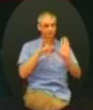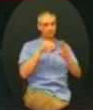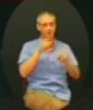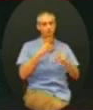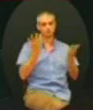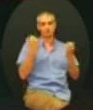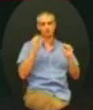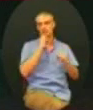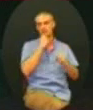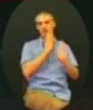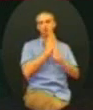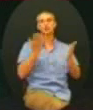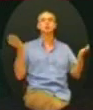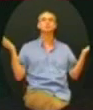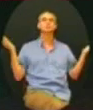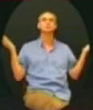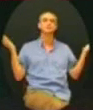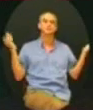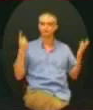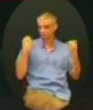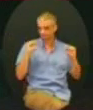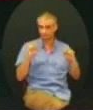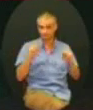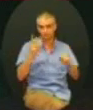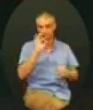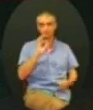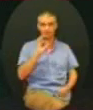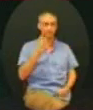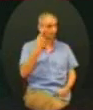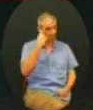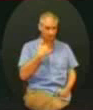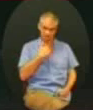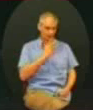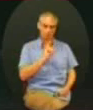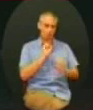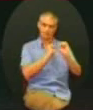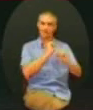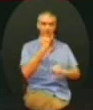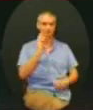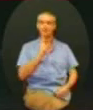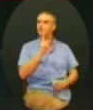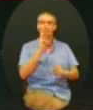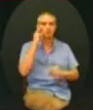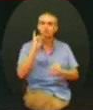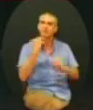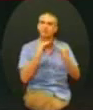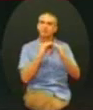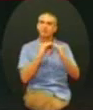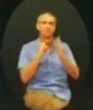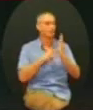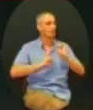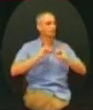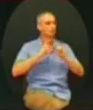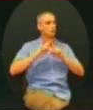בחירות דמוקרטיות וחשאיות. דמוקרטיות וחשאיות בכל זאת? עמדתי אינה בעד זהב הגלון. אתה לא בעד. מי אתה חושב ש... בעיקר בגלל